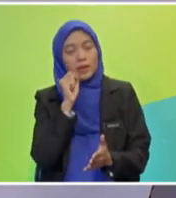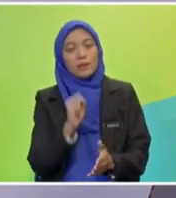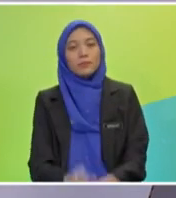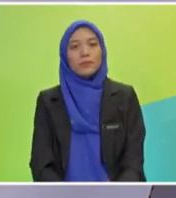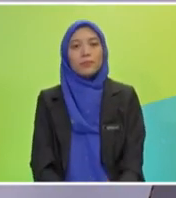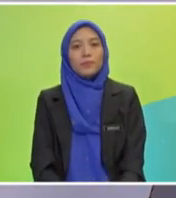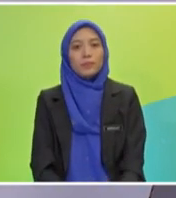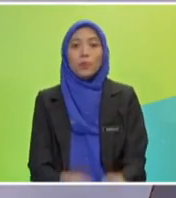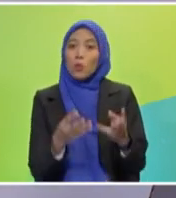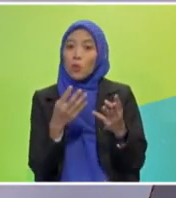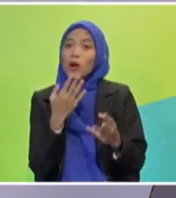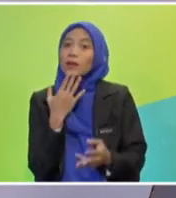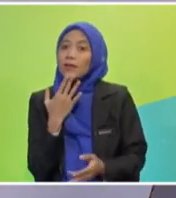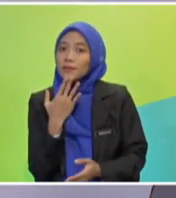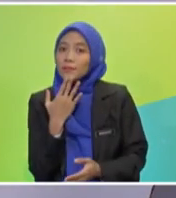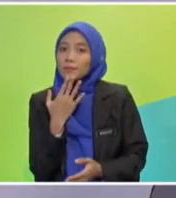Warna?